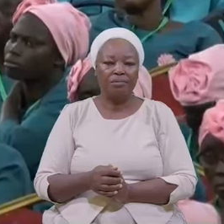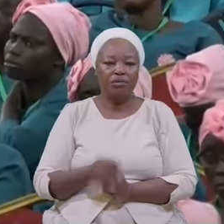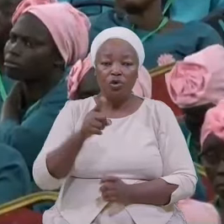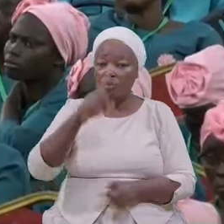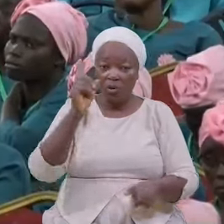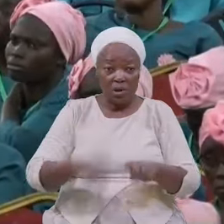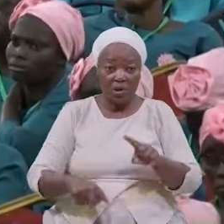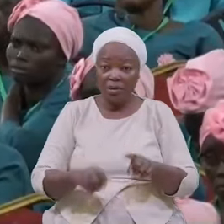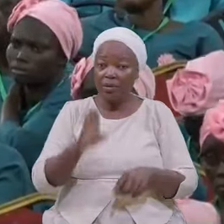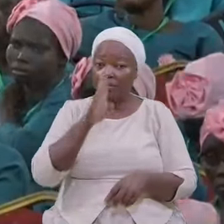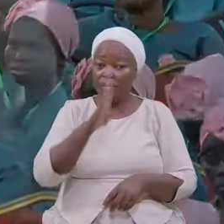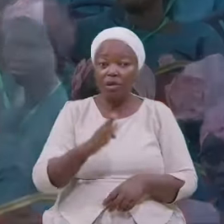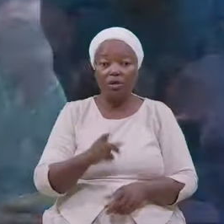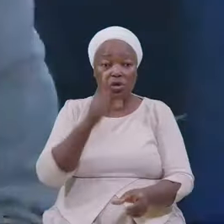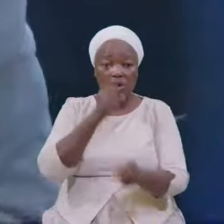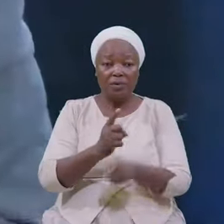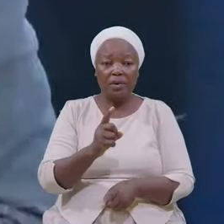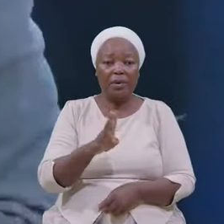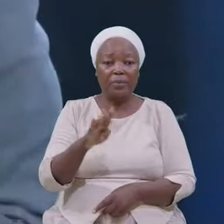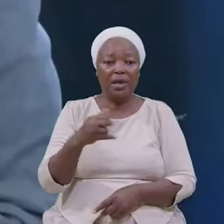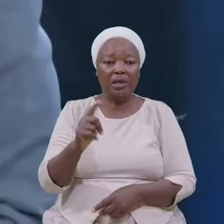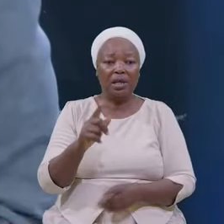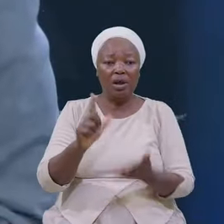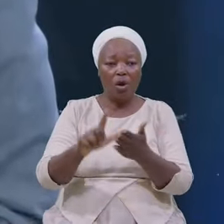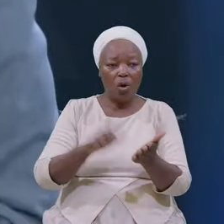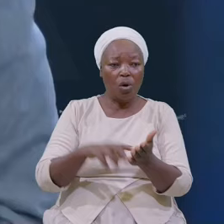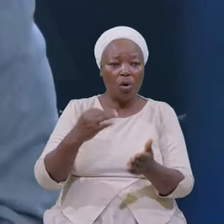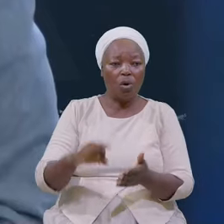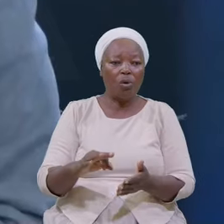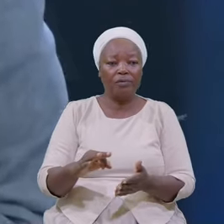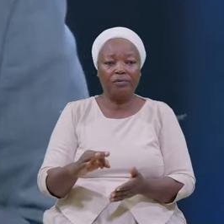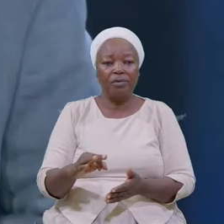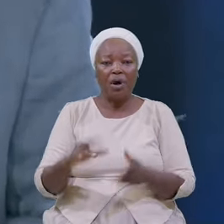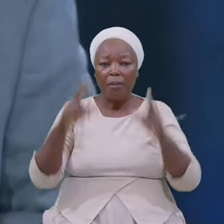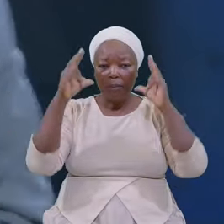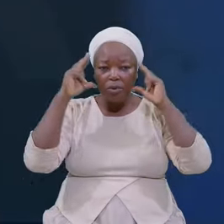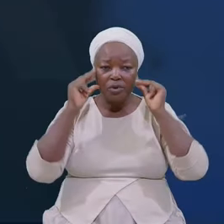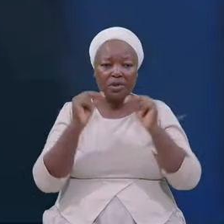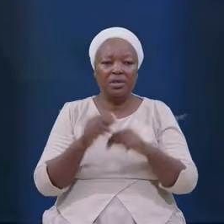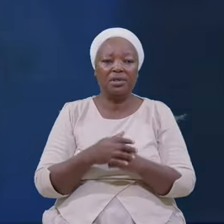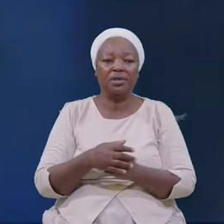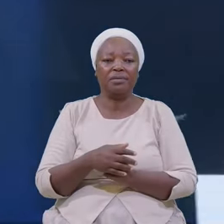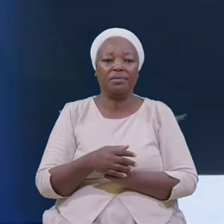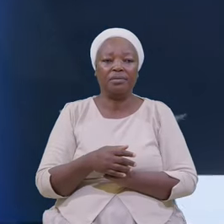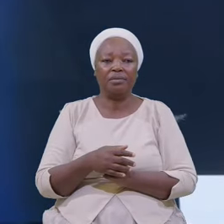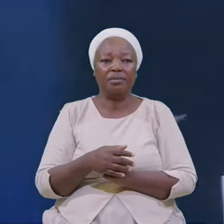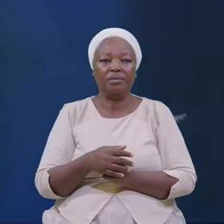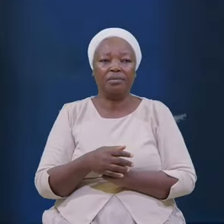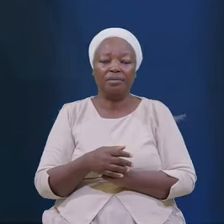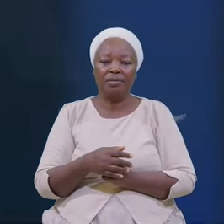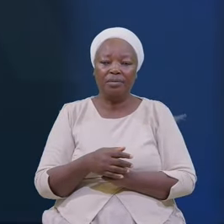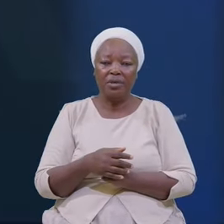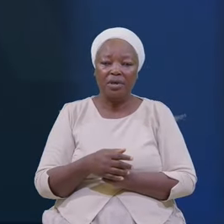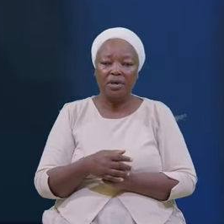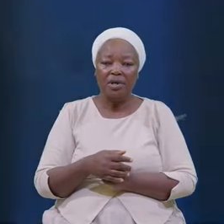be justified by the law of Moses. Vous ne pouvez pas être justifié par la loi de Moïse. What does that mean? Qu'est-ce